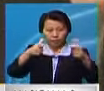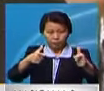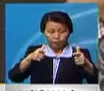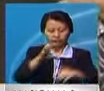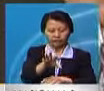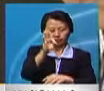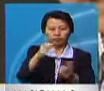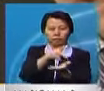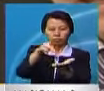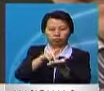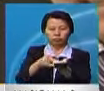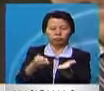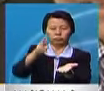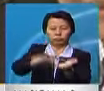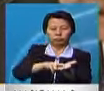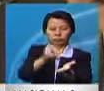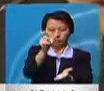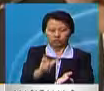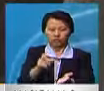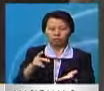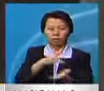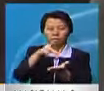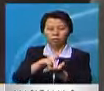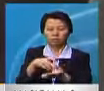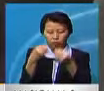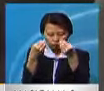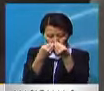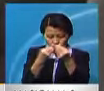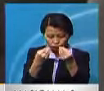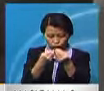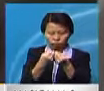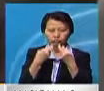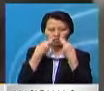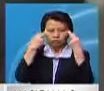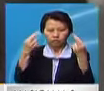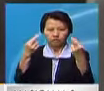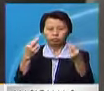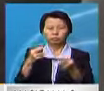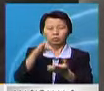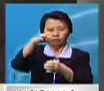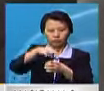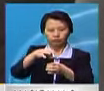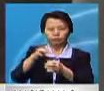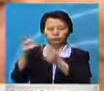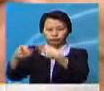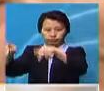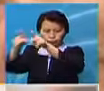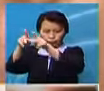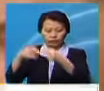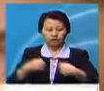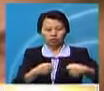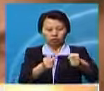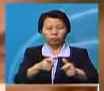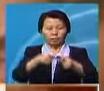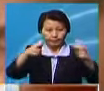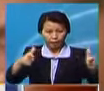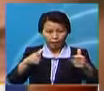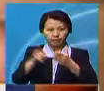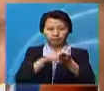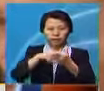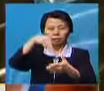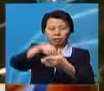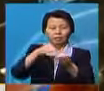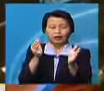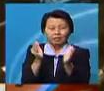dipilih sebagai pusat penamaan calon dan pusat penjumlahan rasmi undi. PRK Kuala Kangsar dan Sungai Besar adalah pilihan raya